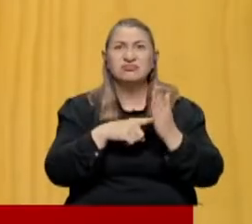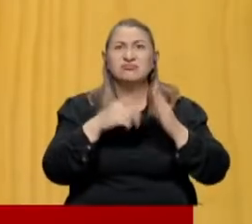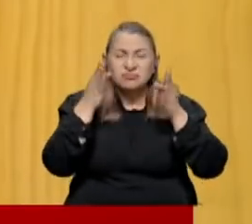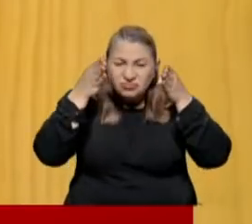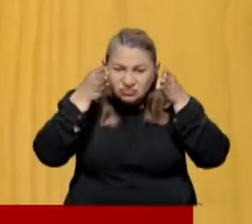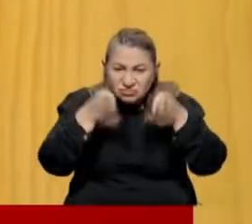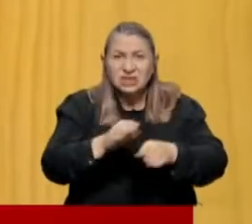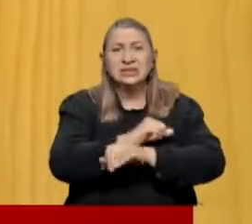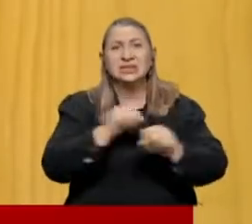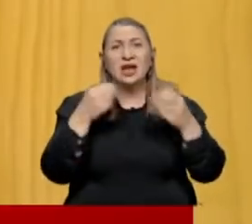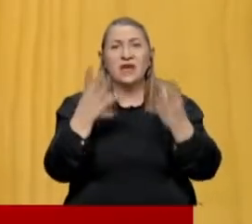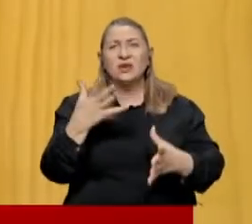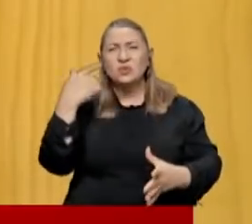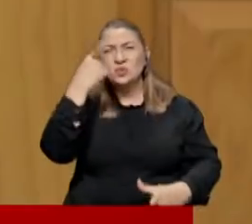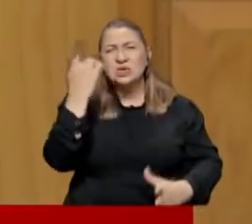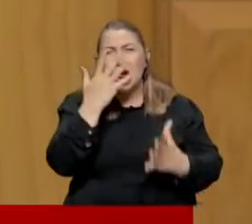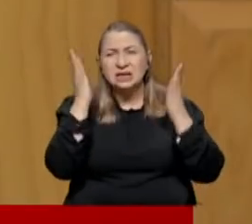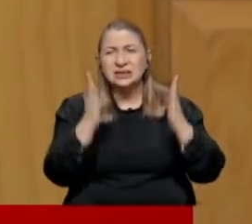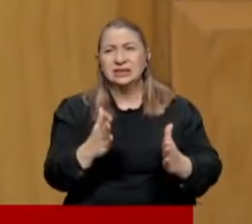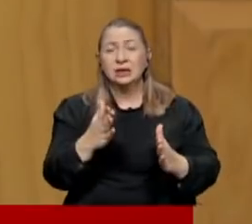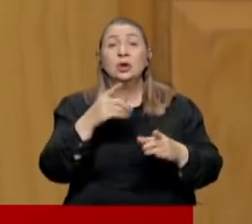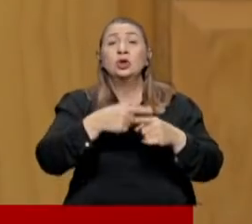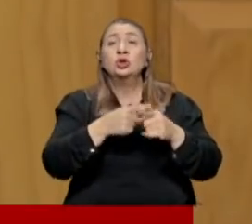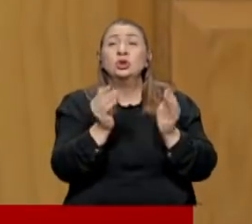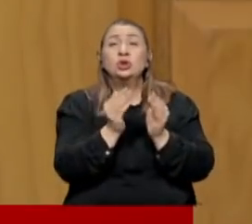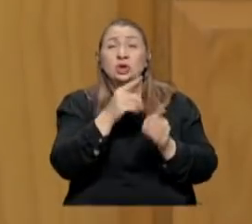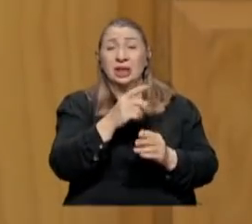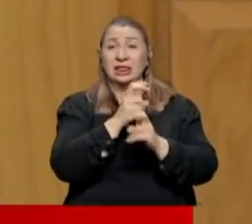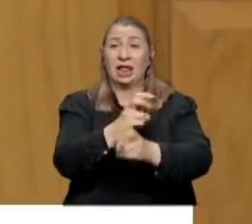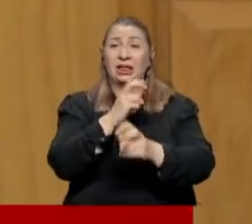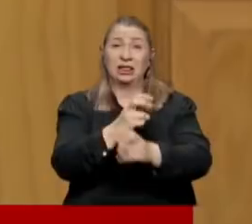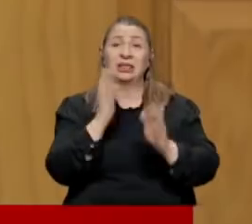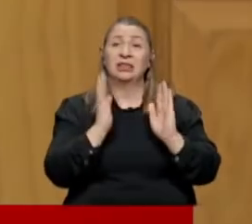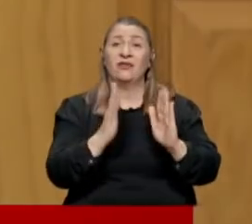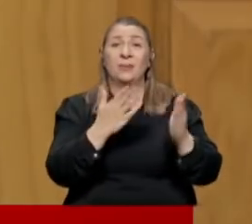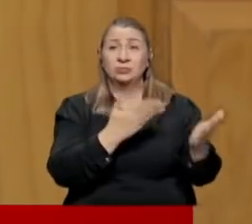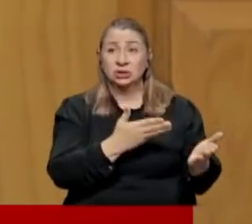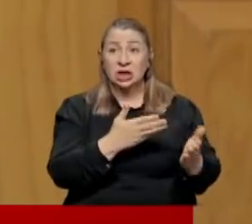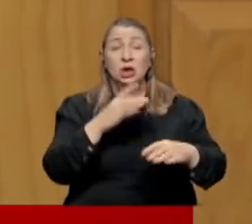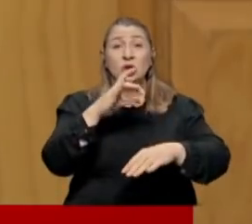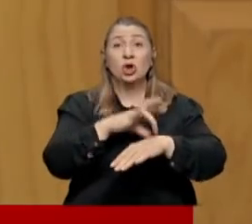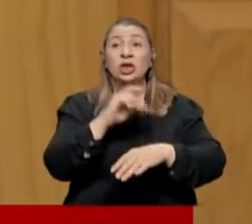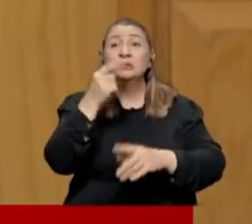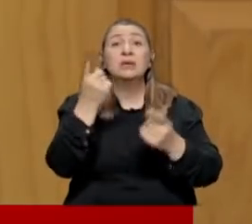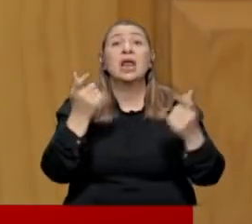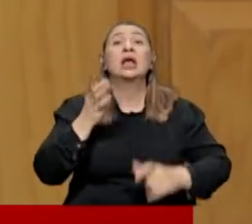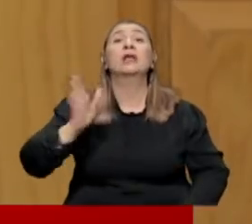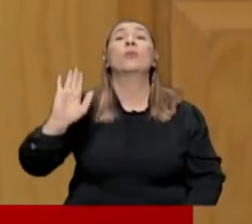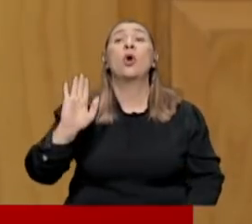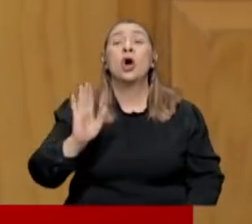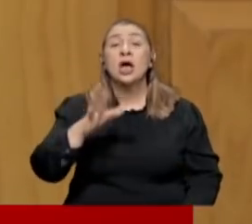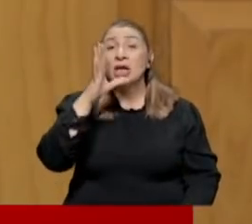las zarar veren yüz karaları Iğdır Ağrı küçük ortağı tehditlerine devam etmiş hekimler hiçbir yere